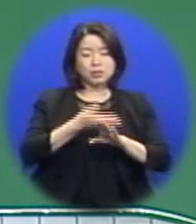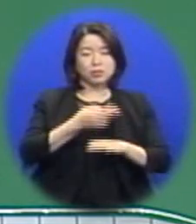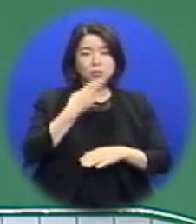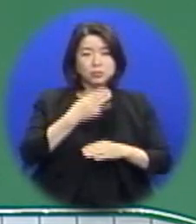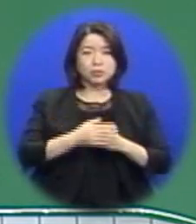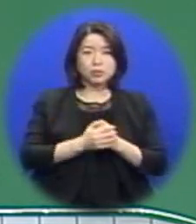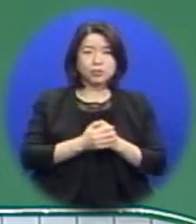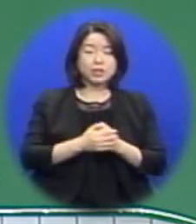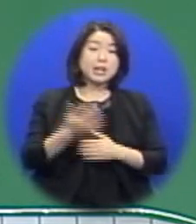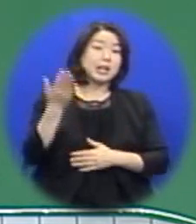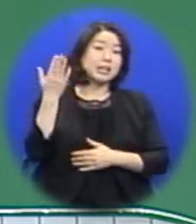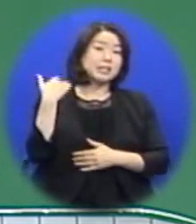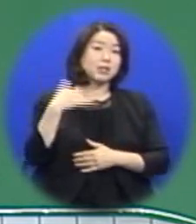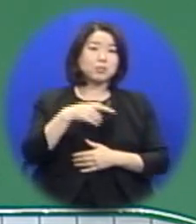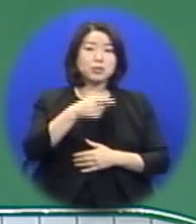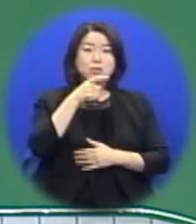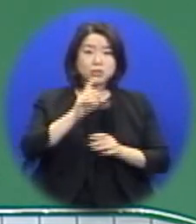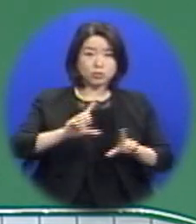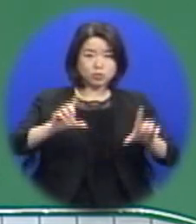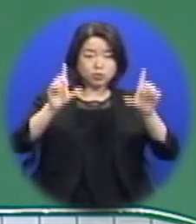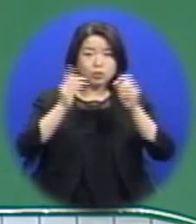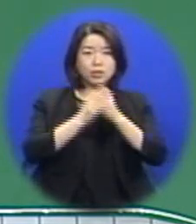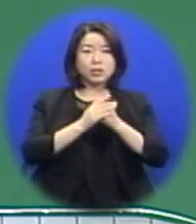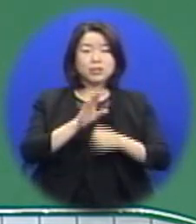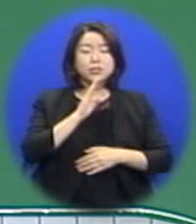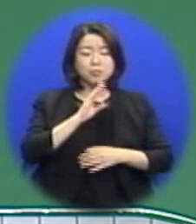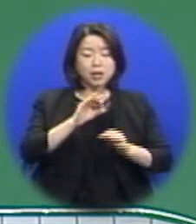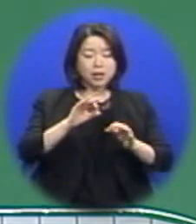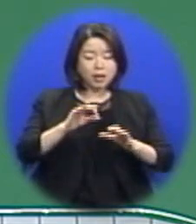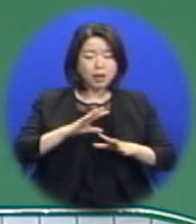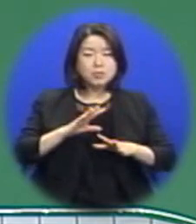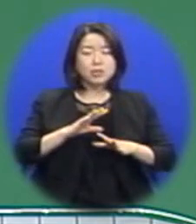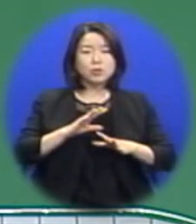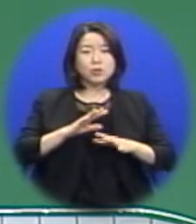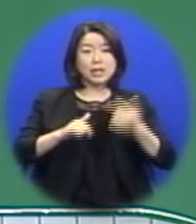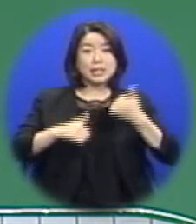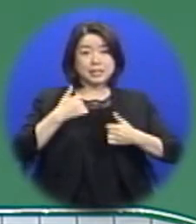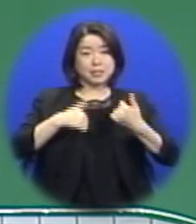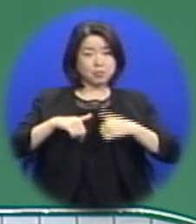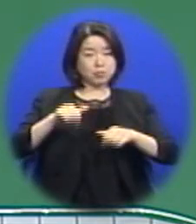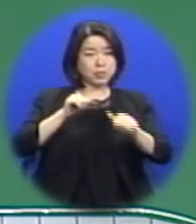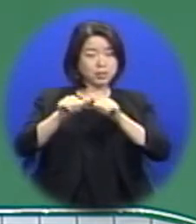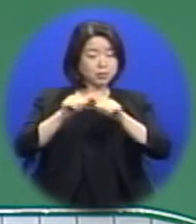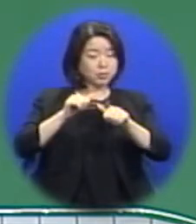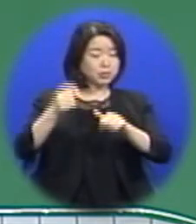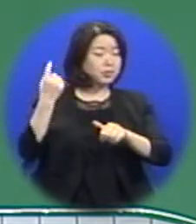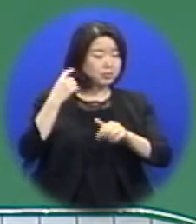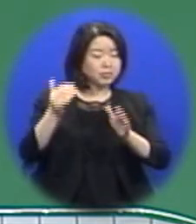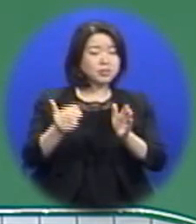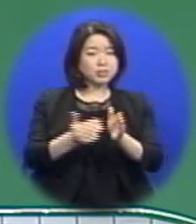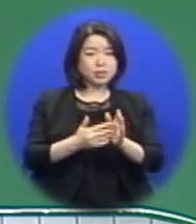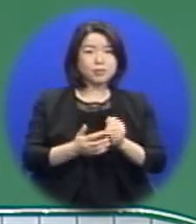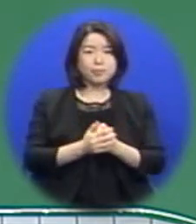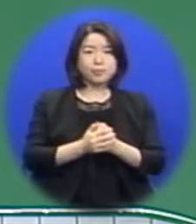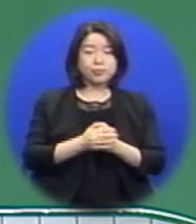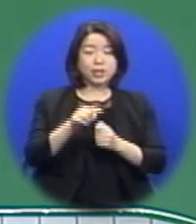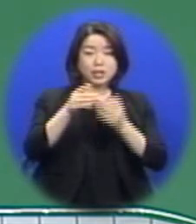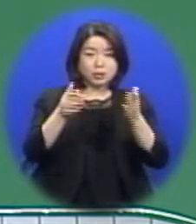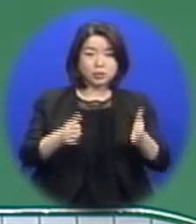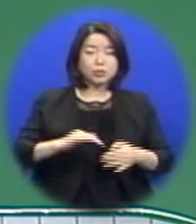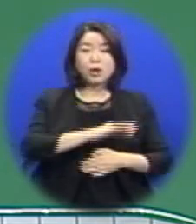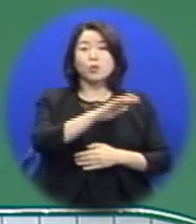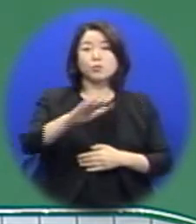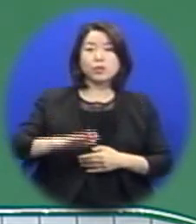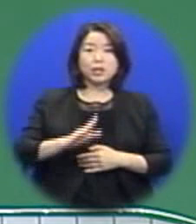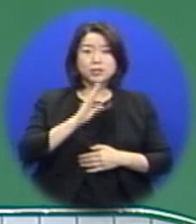지난 수요일에 정말 깜짝 놀랄 기쁨의 소식을 들었습니다. 그동안 그렇게